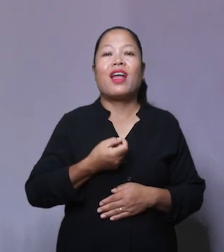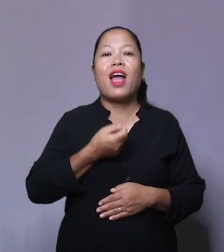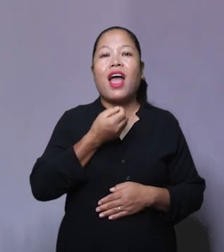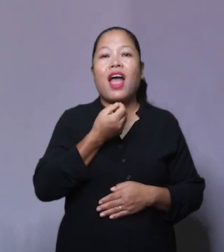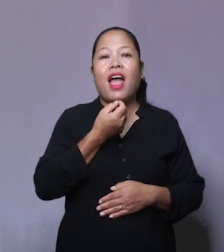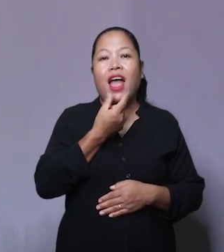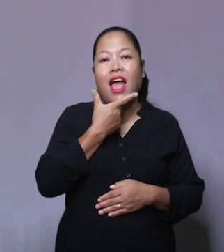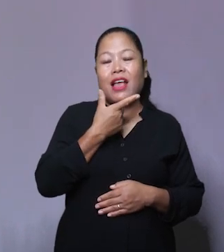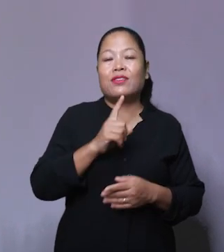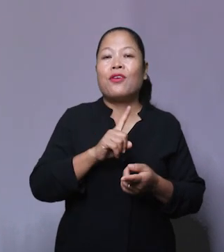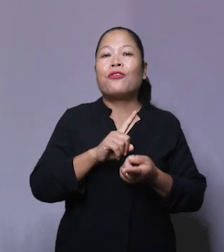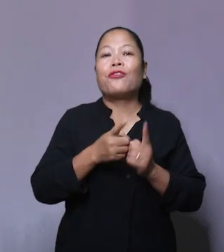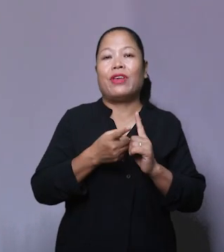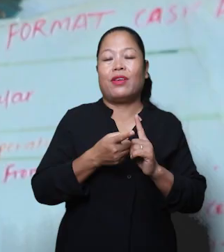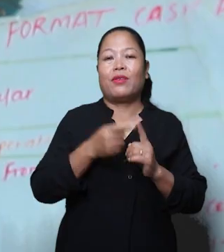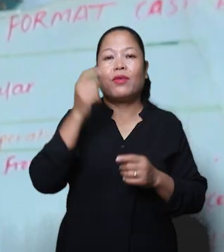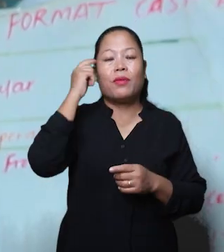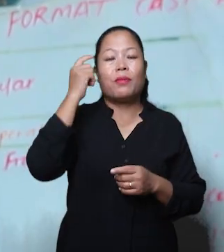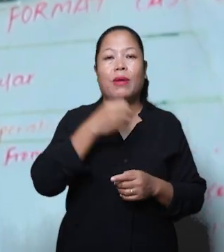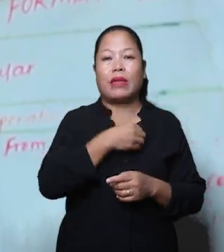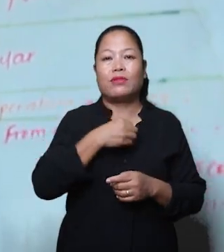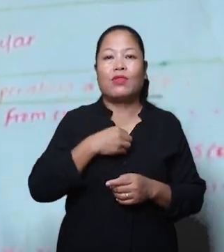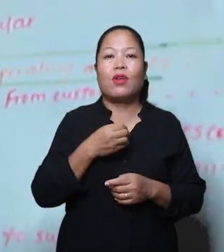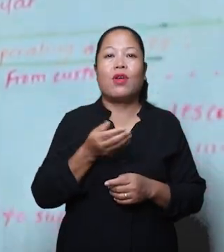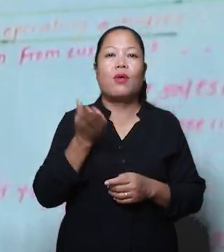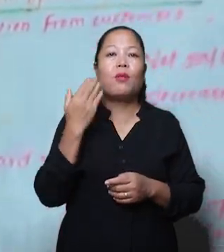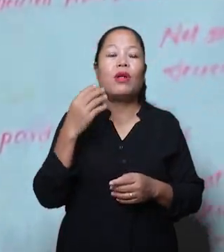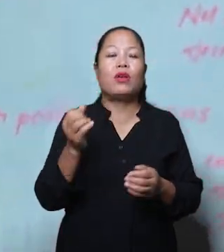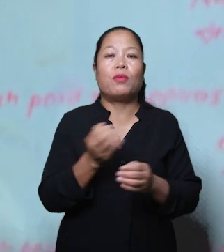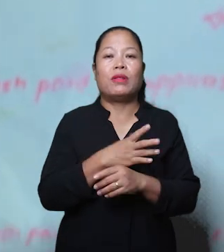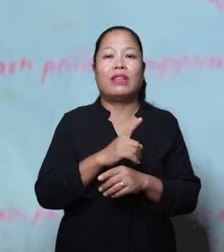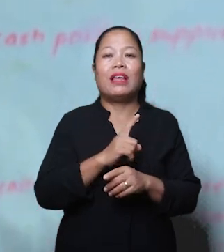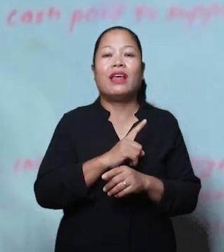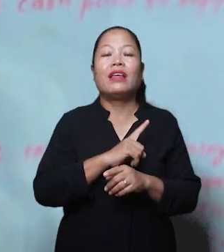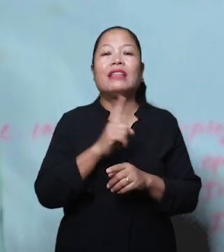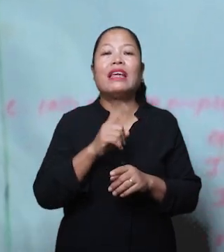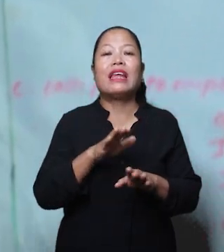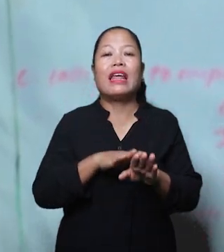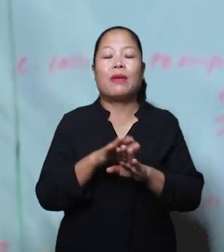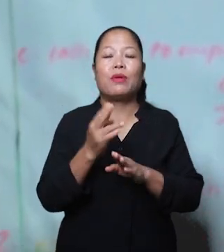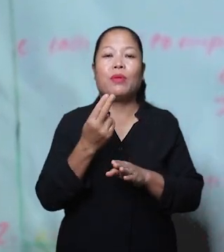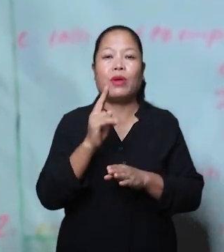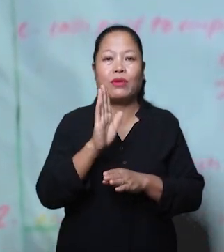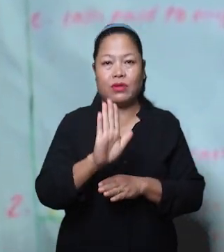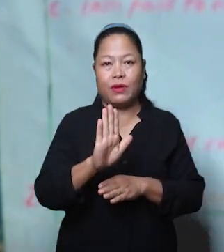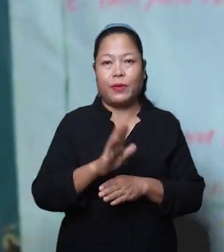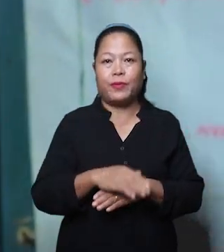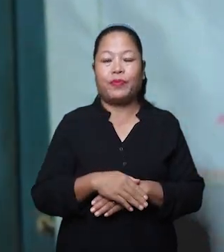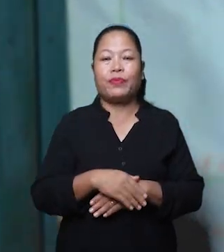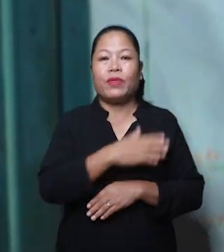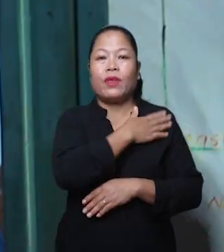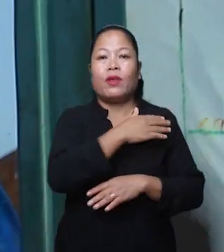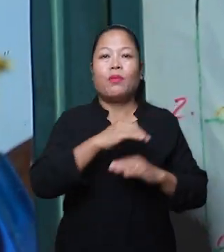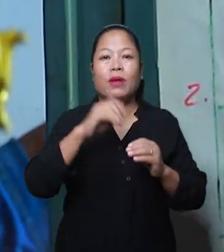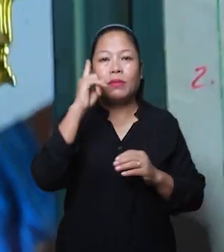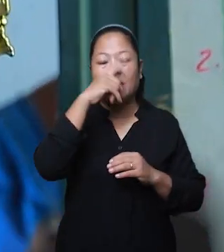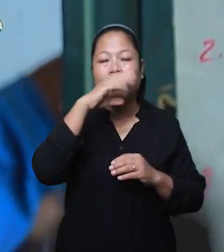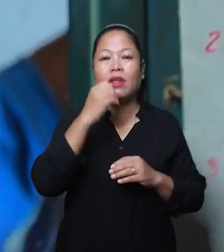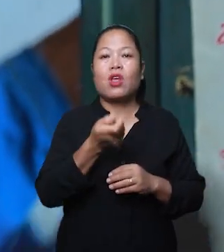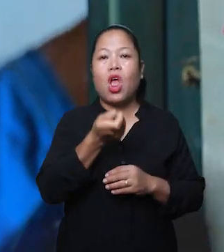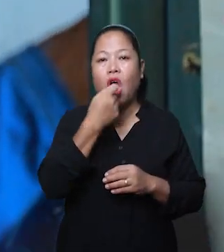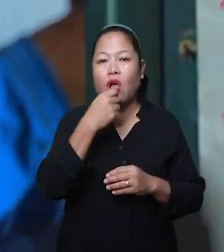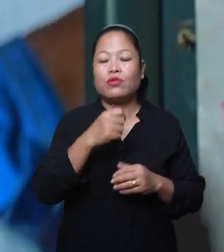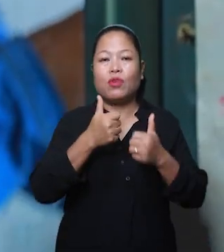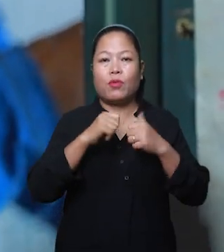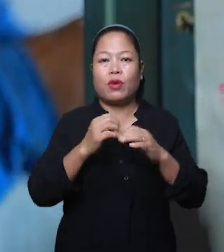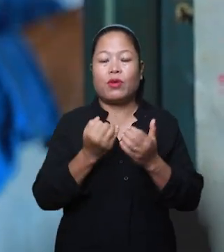राजेन्द्रको हाँसो फेरिएको छ उनको मानसिक स्वास्थ्य पहिलेको भन्दा कैयौँ गुणा राम्रो भएको छ परामर्श